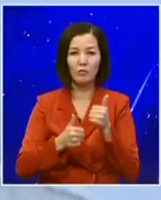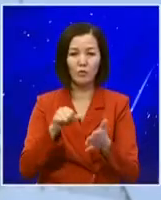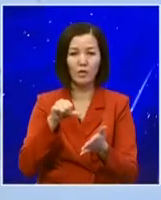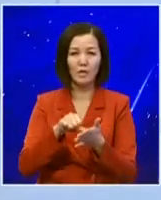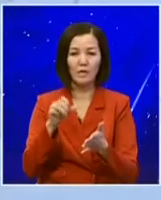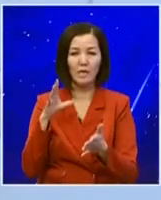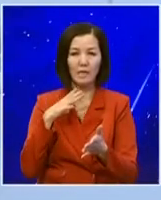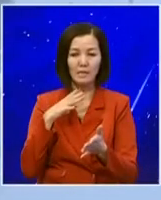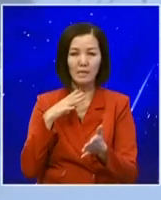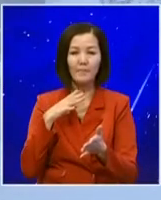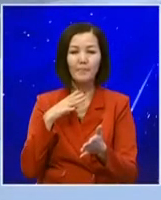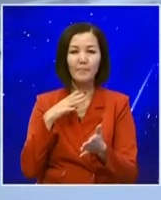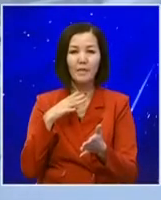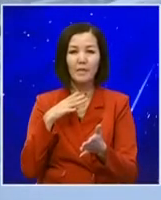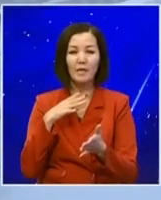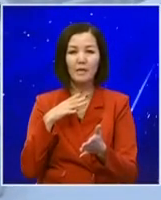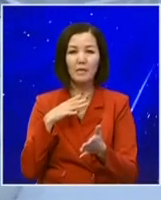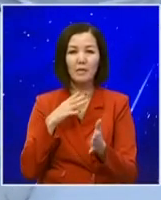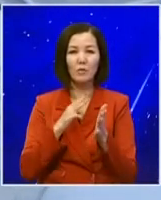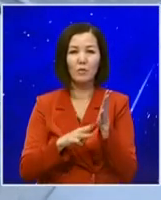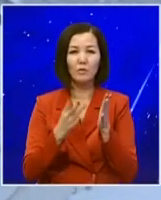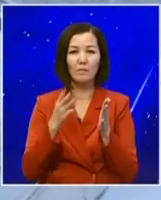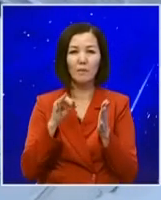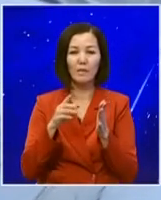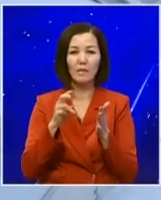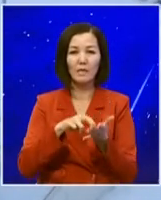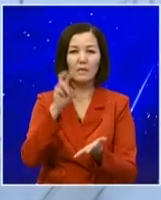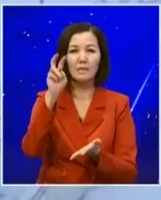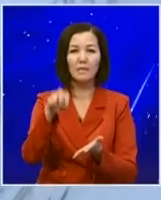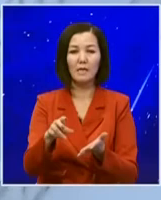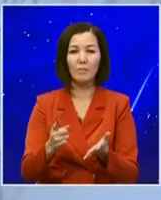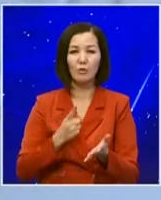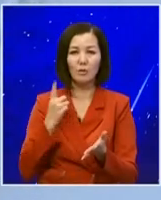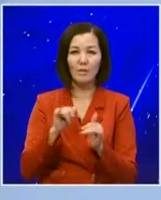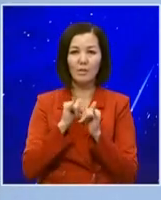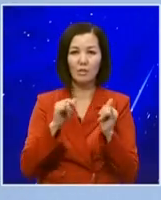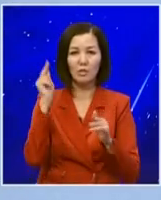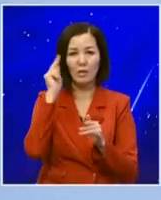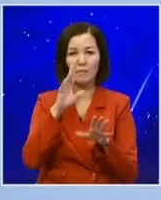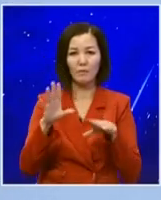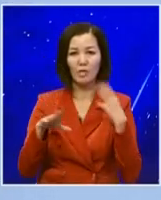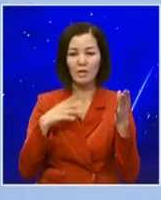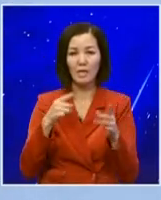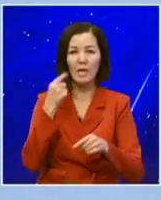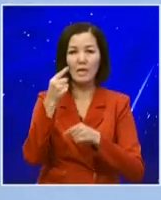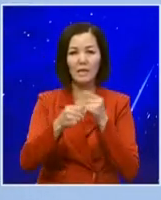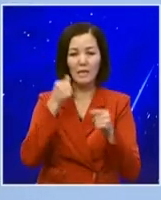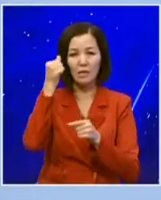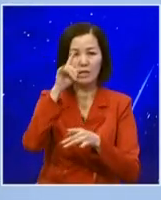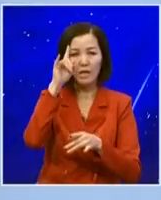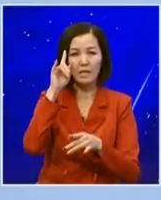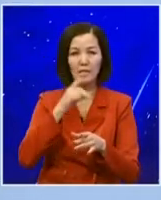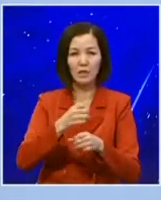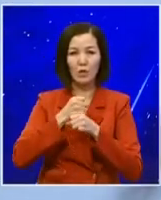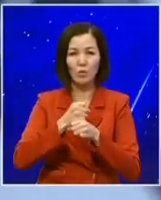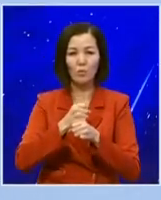болды. Ел құрамасының белді мүшесі 90 метрлік тұғырдан секіріп, шеберлігін шыңдап жатыр. Ол келер жылы Қазақстан кубогын еленіп,